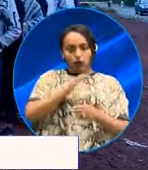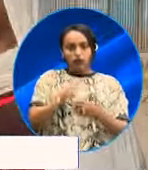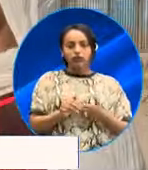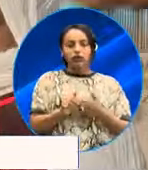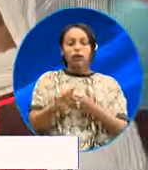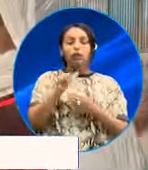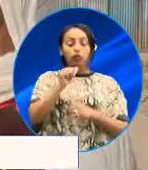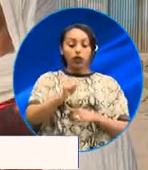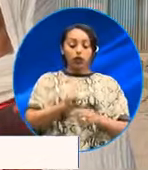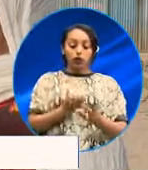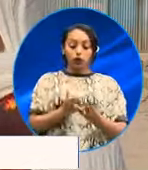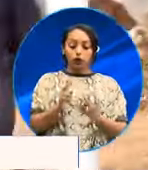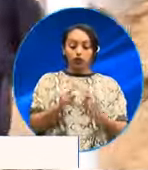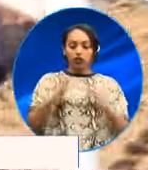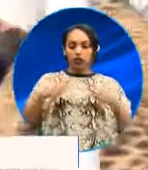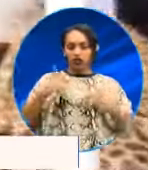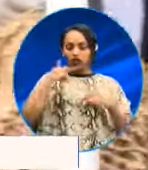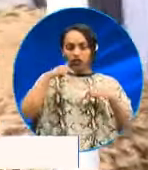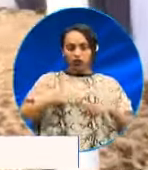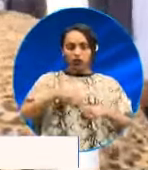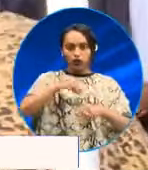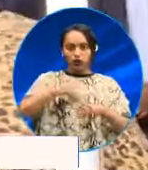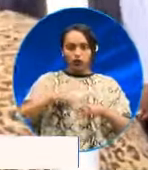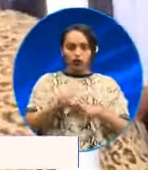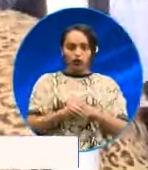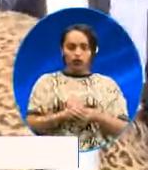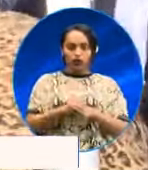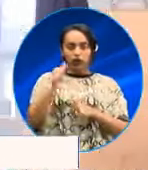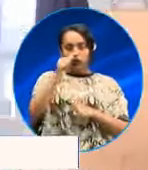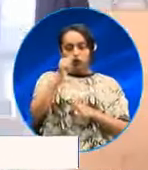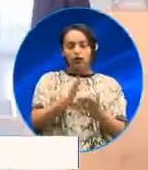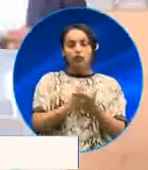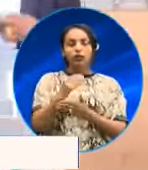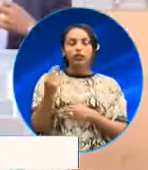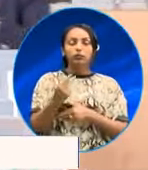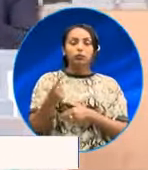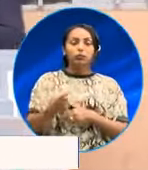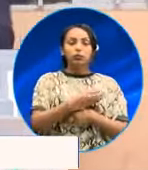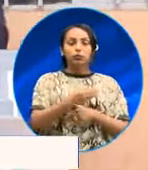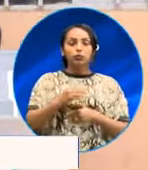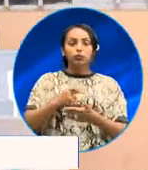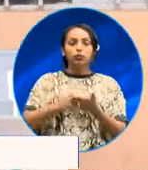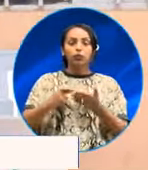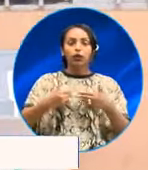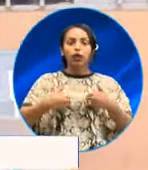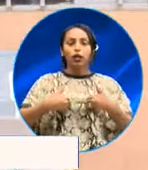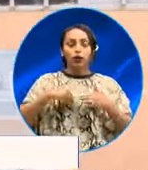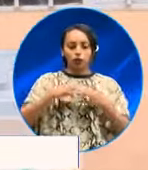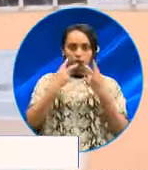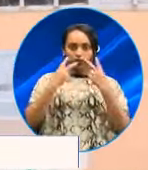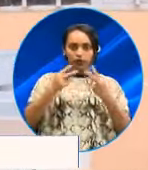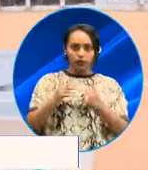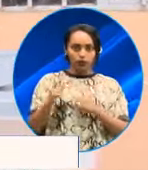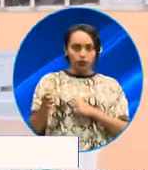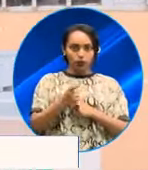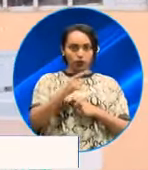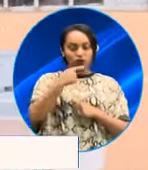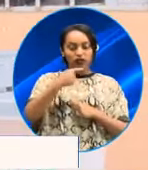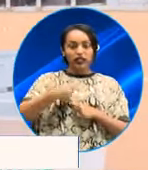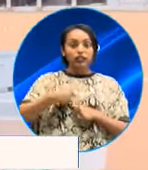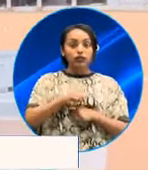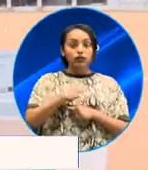ሳይመራቸው በእኔ በኩል በጣም ደስ የሚል ነው። የዘንድሮ ምርጫ ህዝቡ መብቱን እየተጠቀመበትና ለዲሞክራሲ ያለውን ጥማት ያሳየበት እንደሆነ